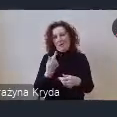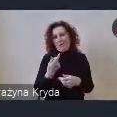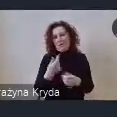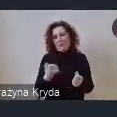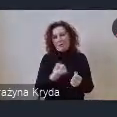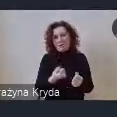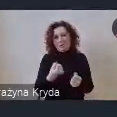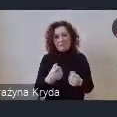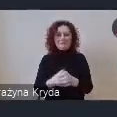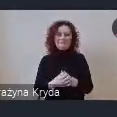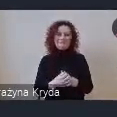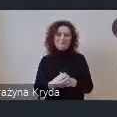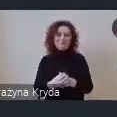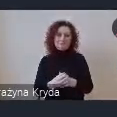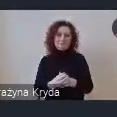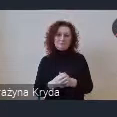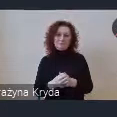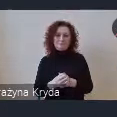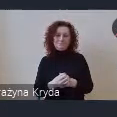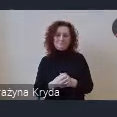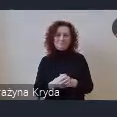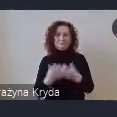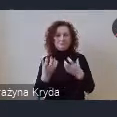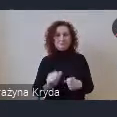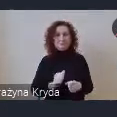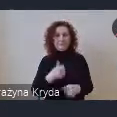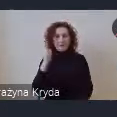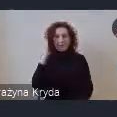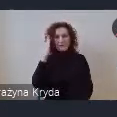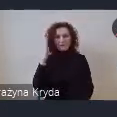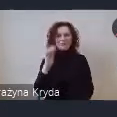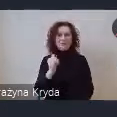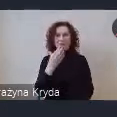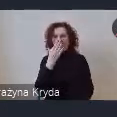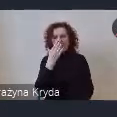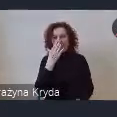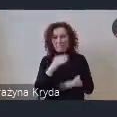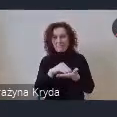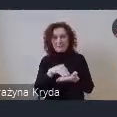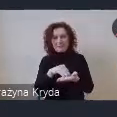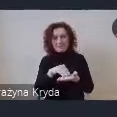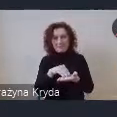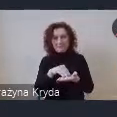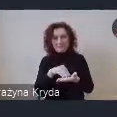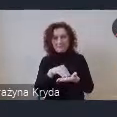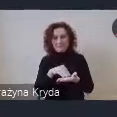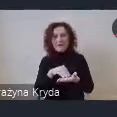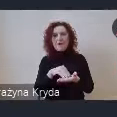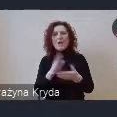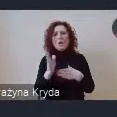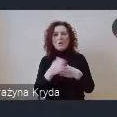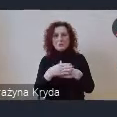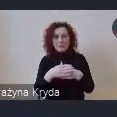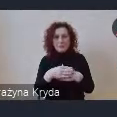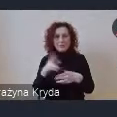sam koniec listy umieść Natomiast chcę żebyście wiedzieli jak to wygląda w praktyce drzwi do toalet drzwi do pomieszczeń